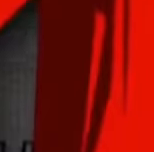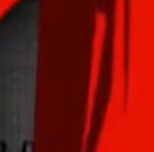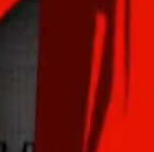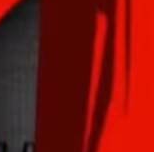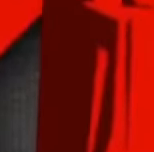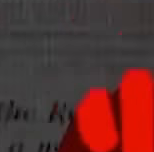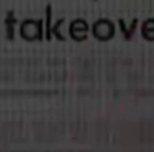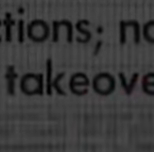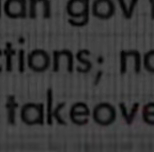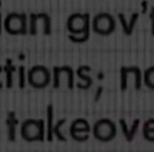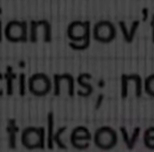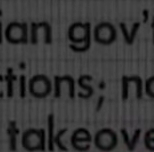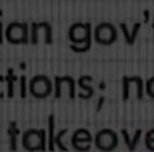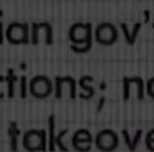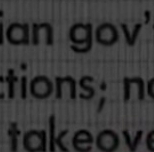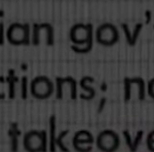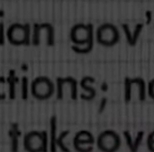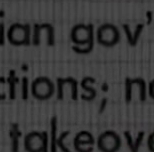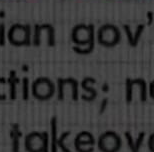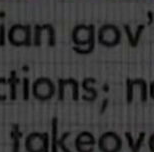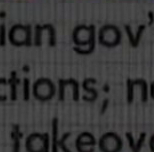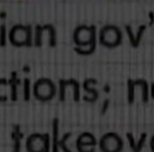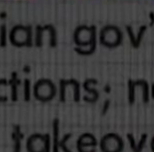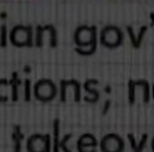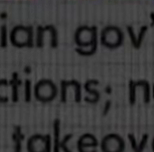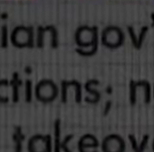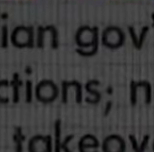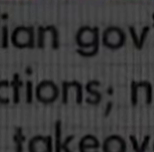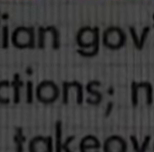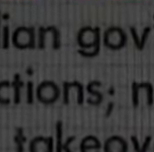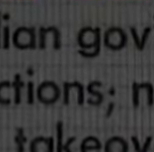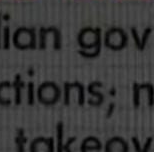dumadaming komunista para magdeklara ng martial law noong